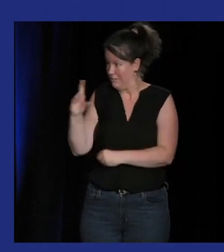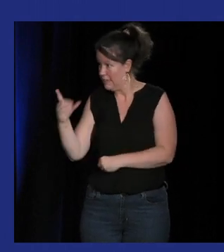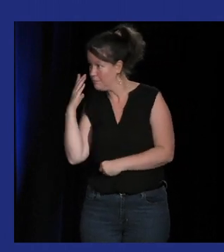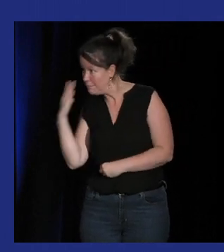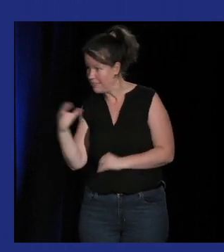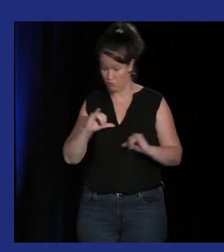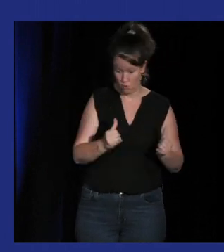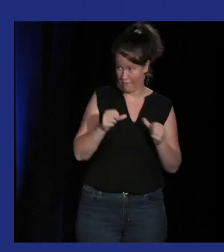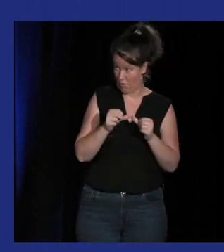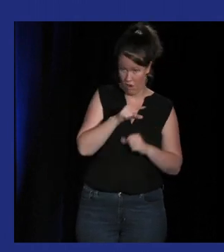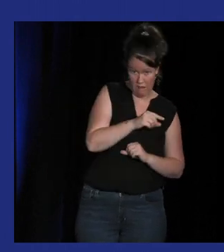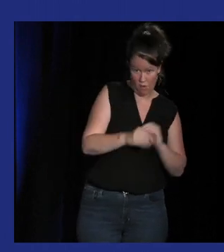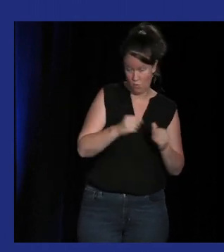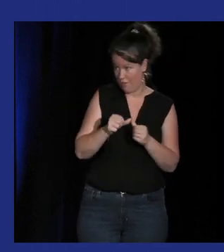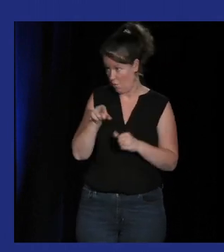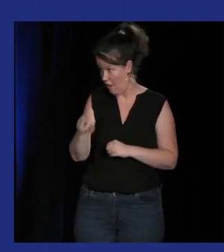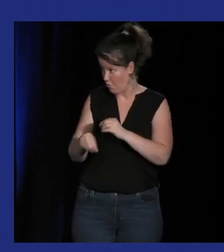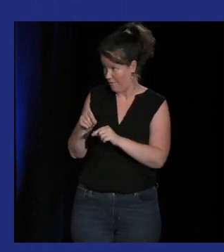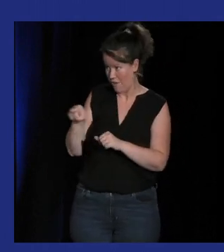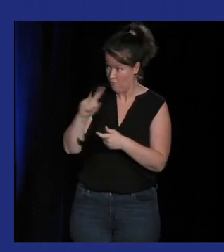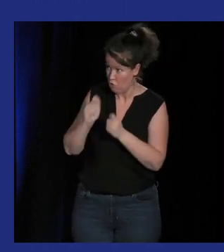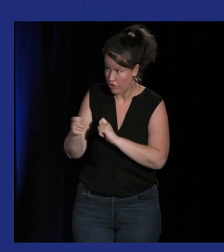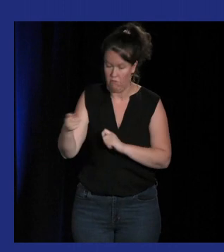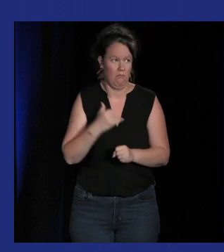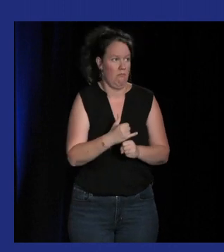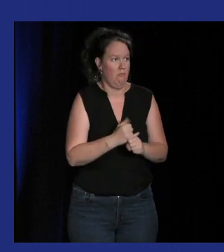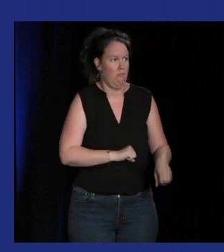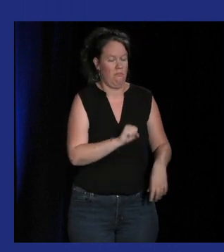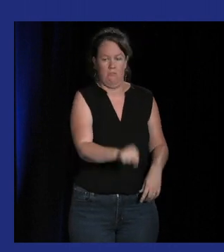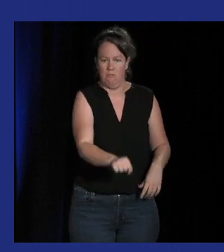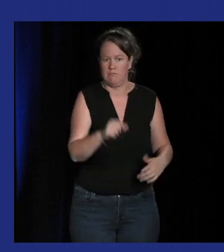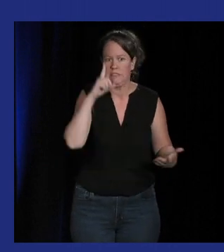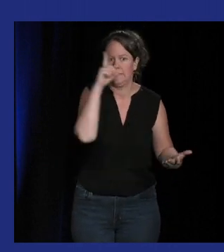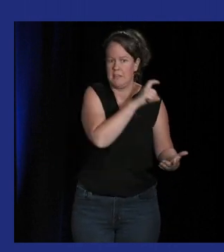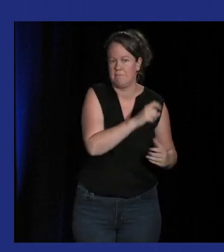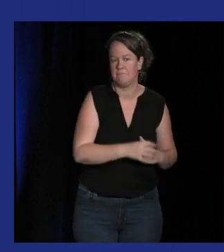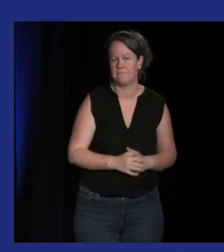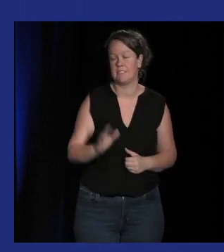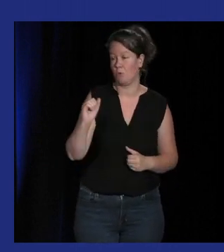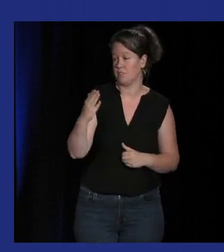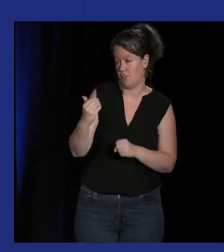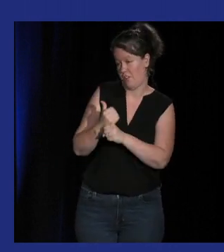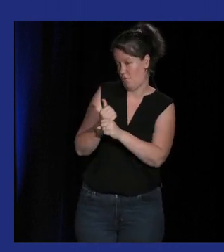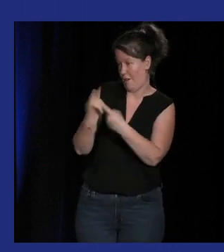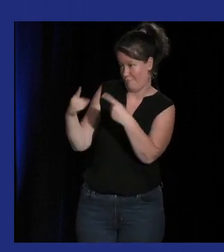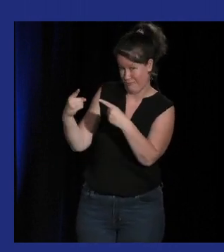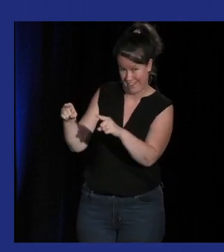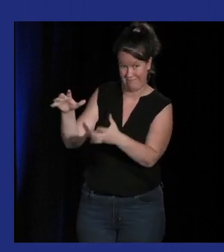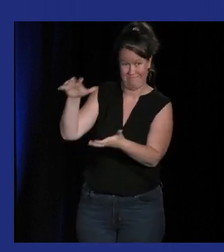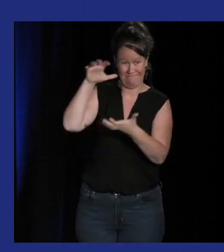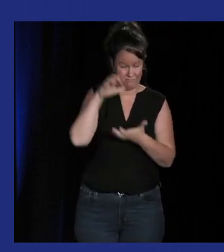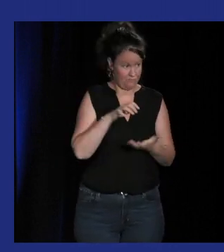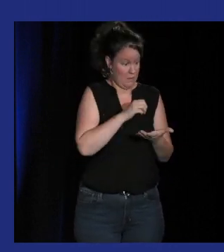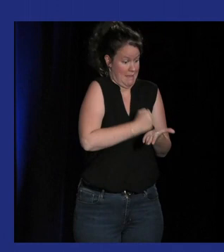où la personne va vous envoyer des musiques il faut qu'elle soit testée dans le jeu vous êtes déclenché le changement à certains moments vous les simuler ces choses-là